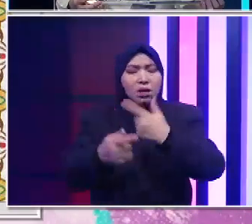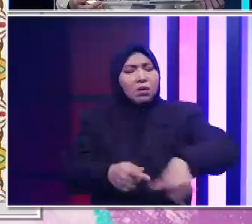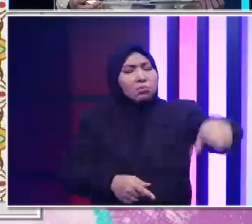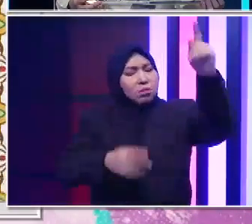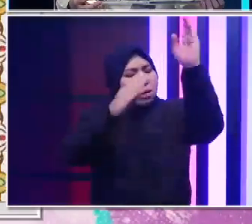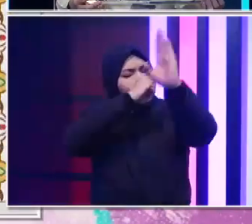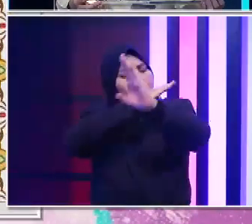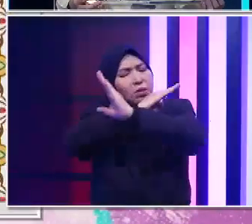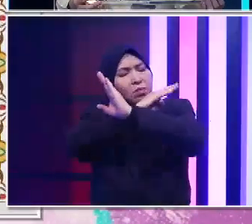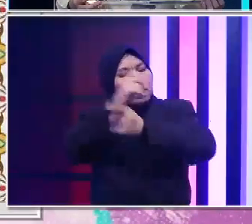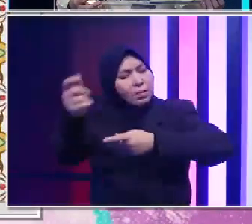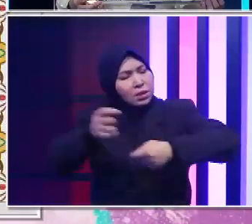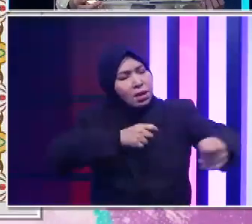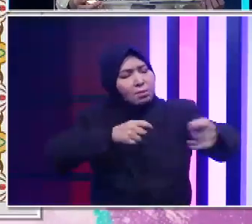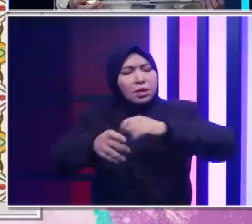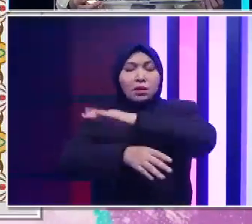IB